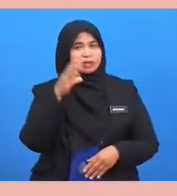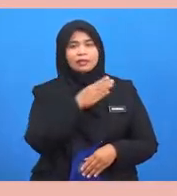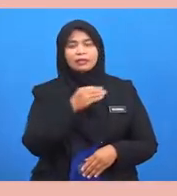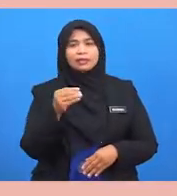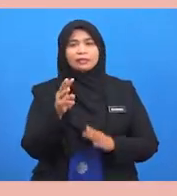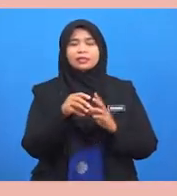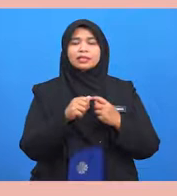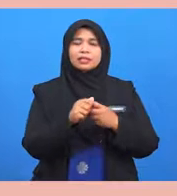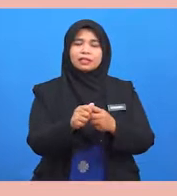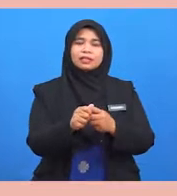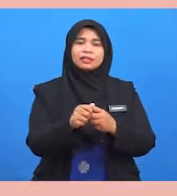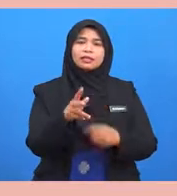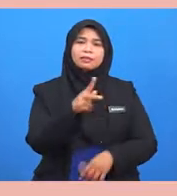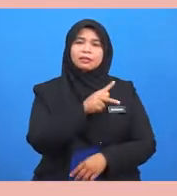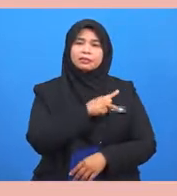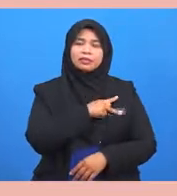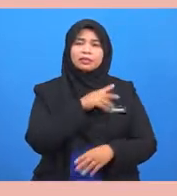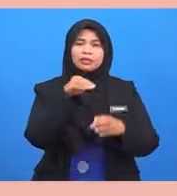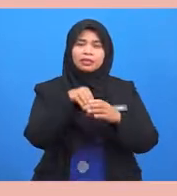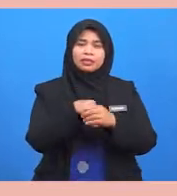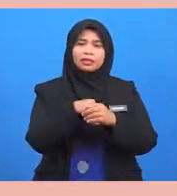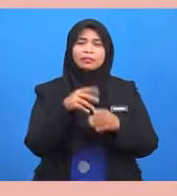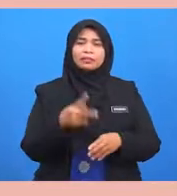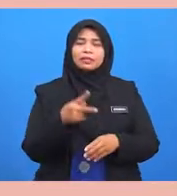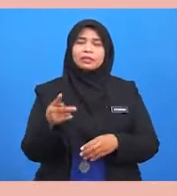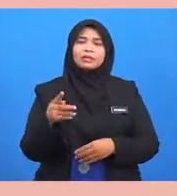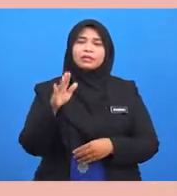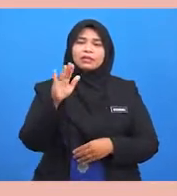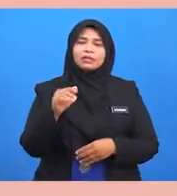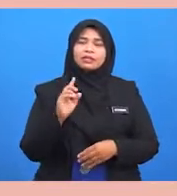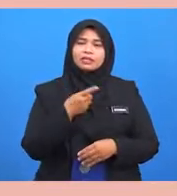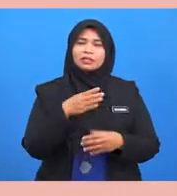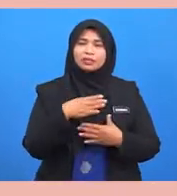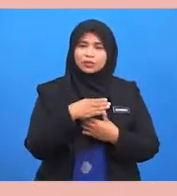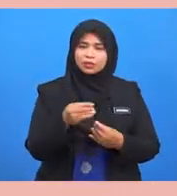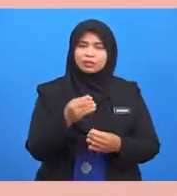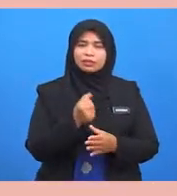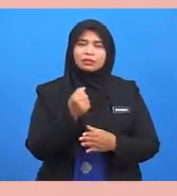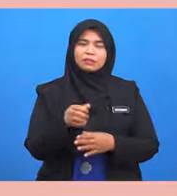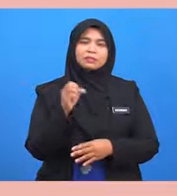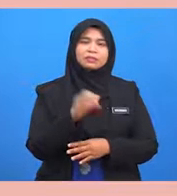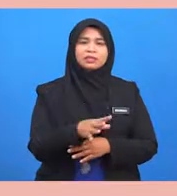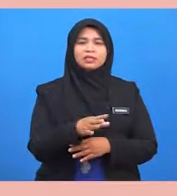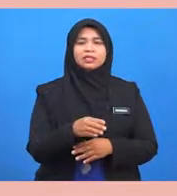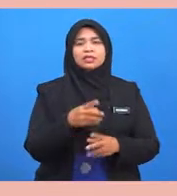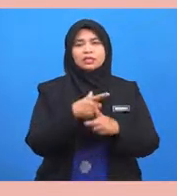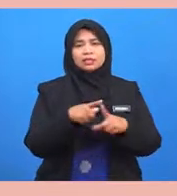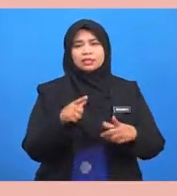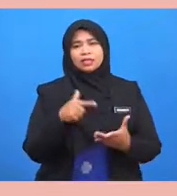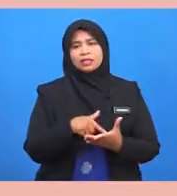dan mentaati pemimpin dalam perkara yang kita suka atau benci,